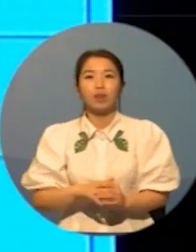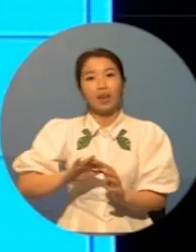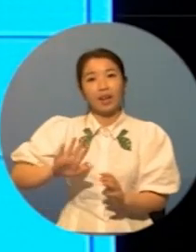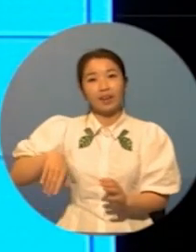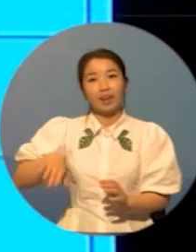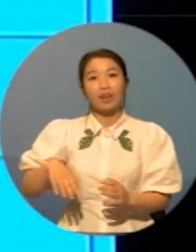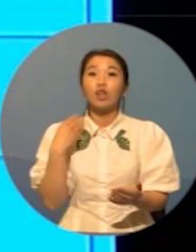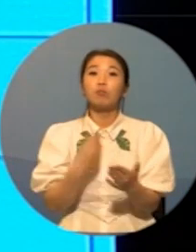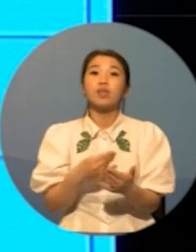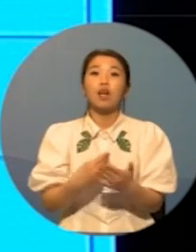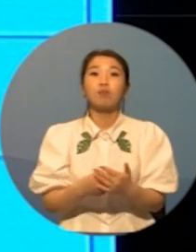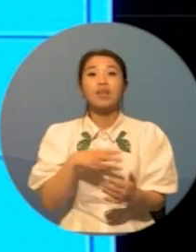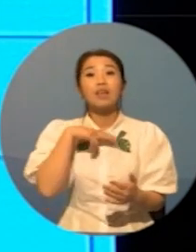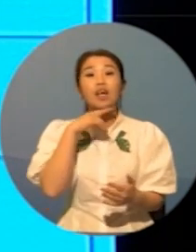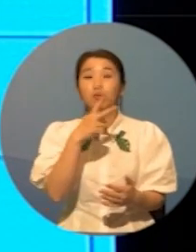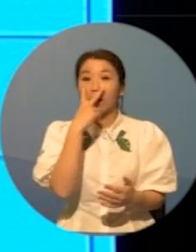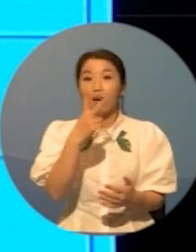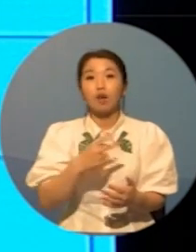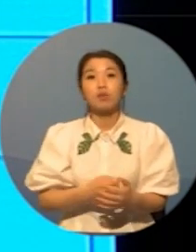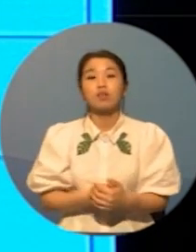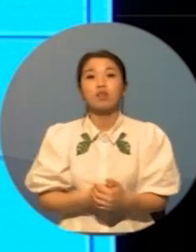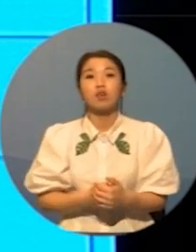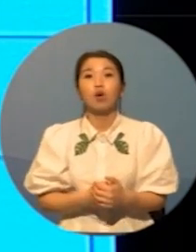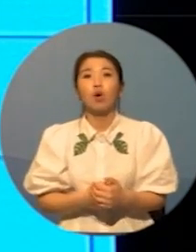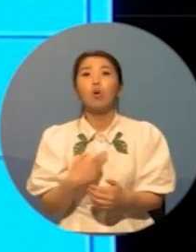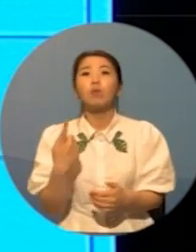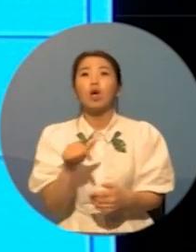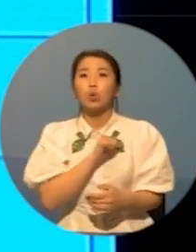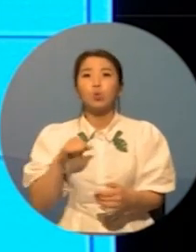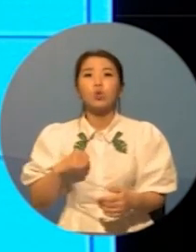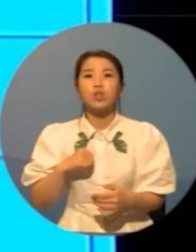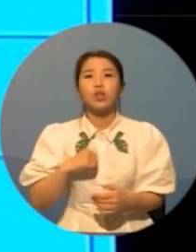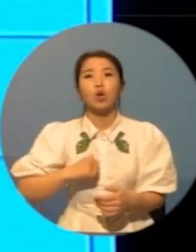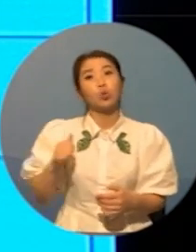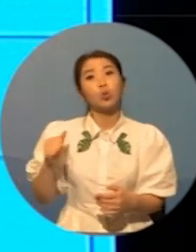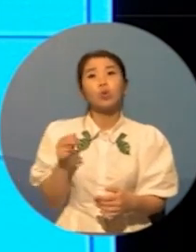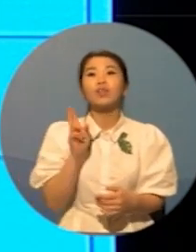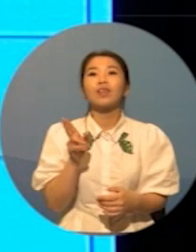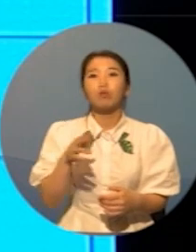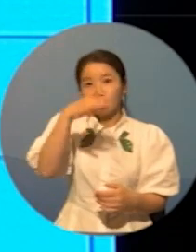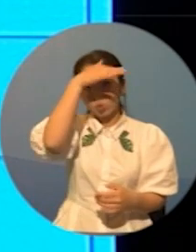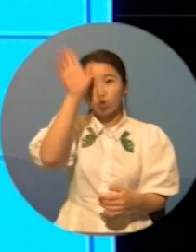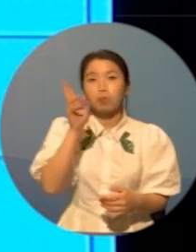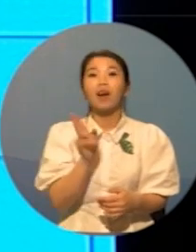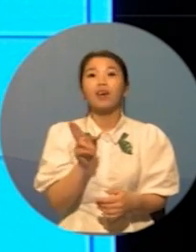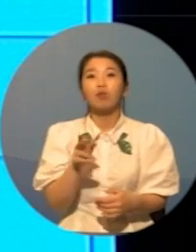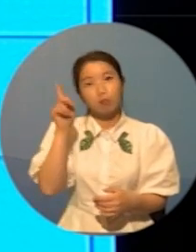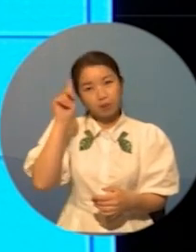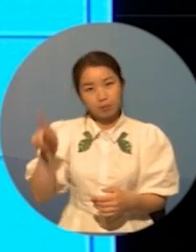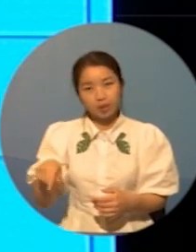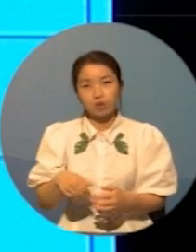Кейінгі мысалымызға дыққат етеміз. Бұлар өзіне дос кім, дұшпан кім, соны білмекші.